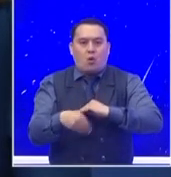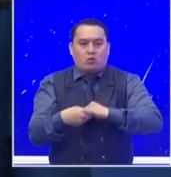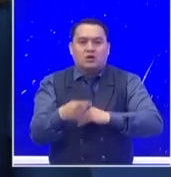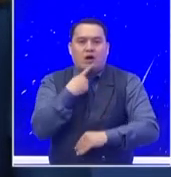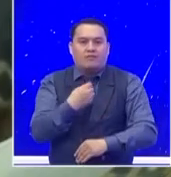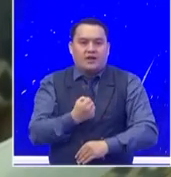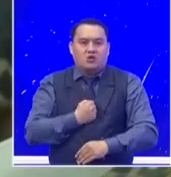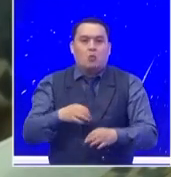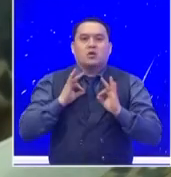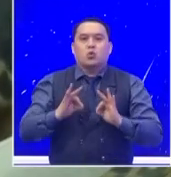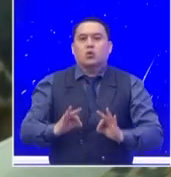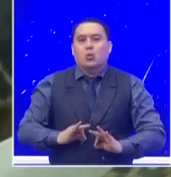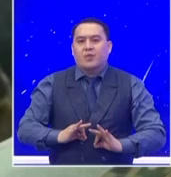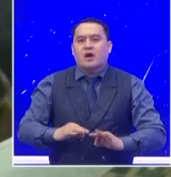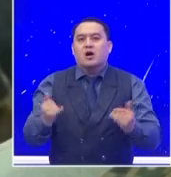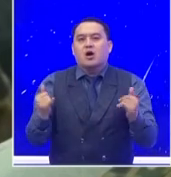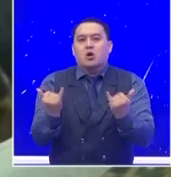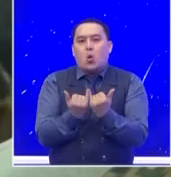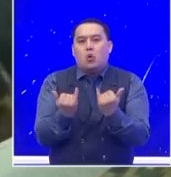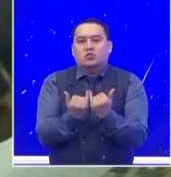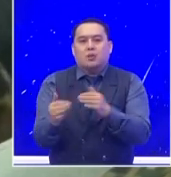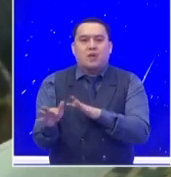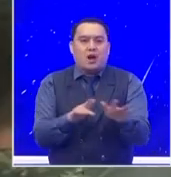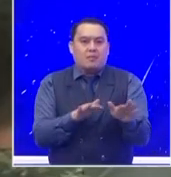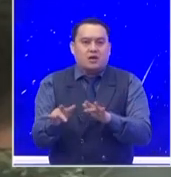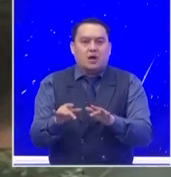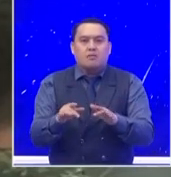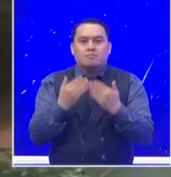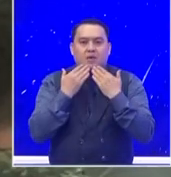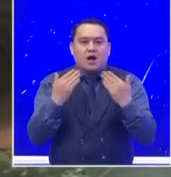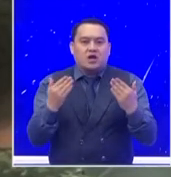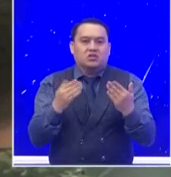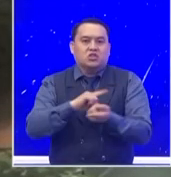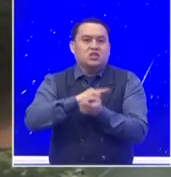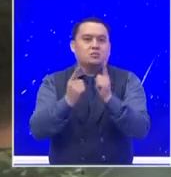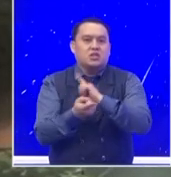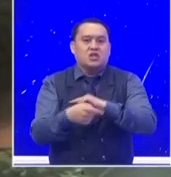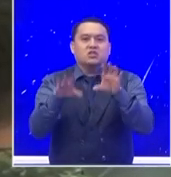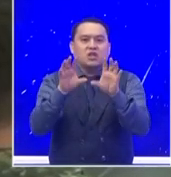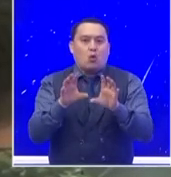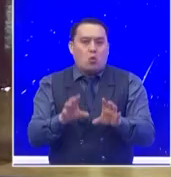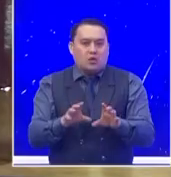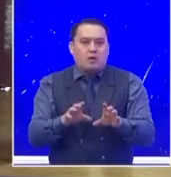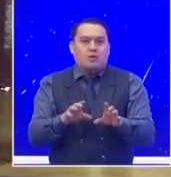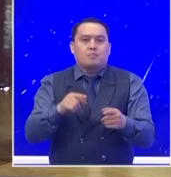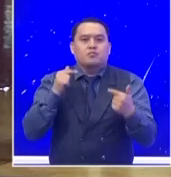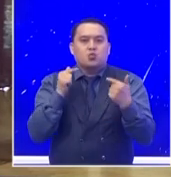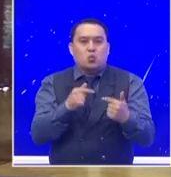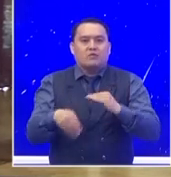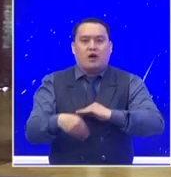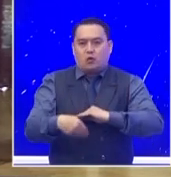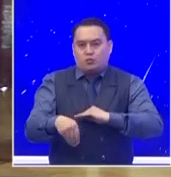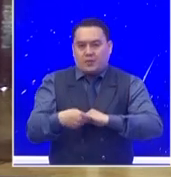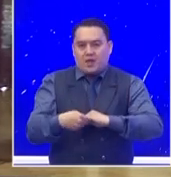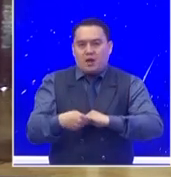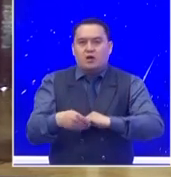и военной прокуратуры. Гости мероприятия поделились с курсантами последними изменениями законодательства по противодействию коррупции,